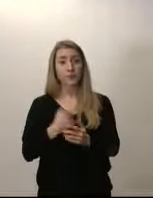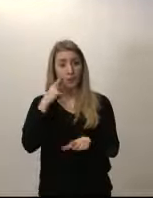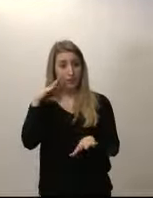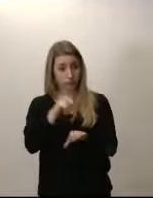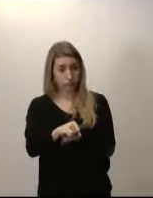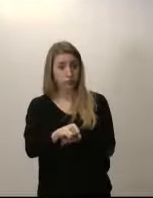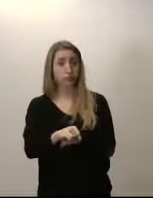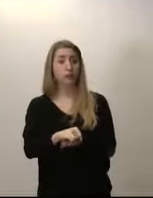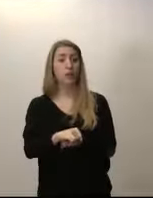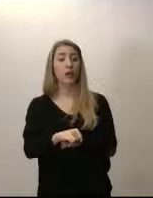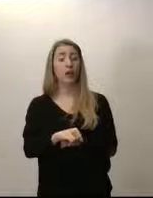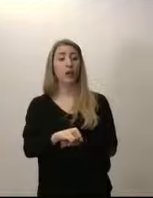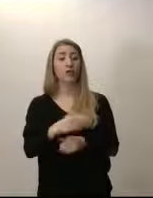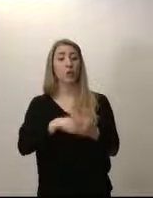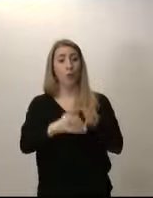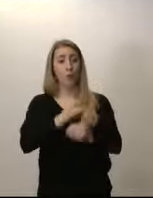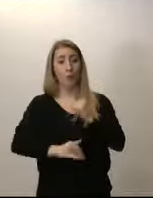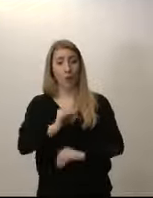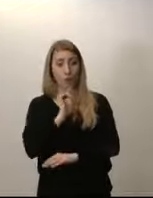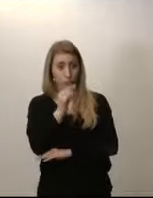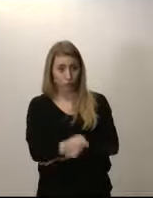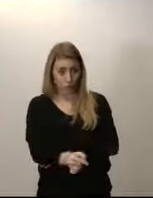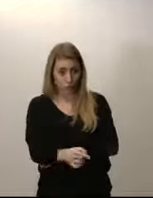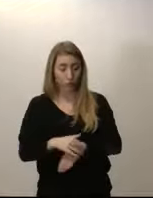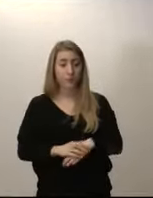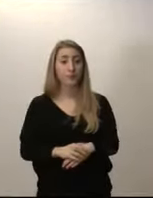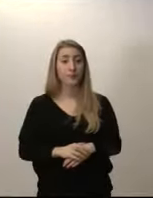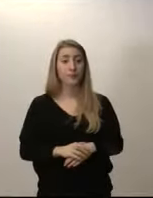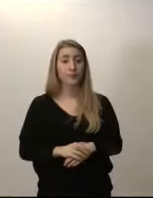l'ordre du jour. Donc voilà l'affectation